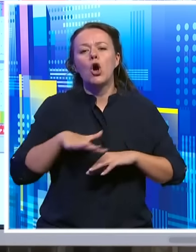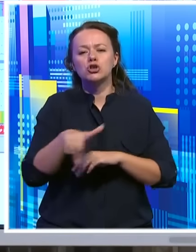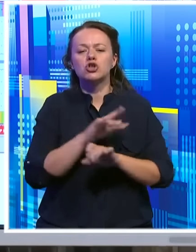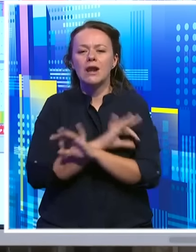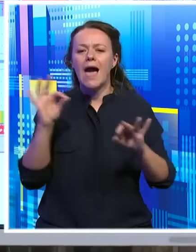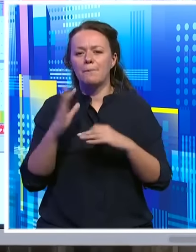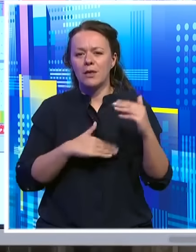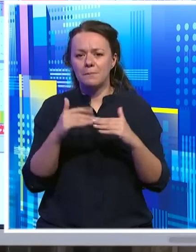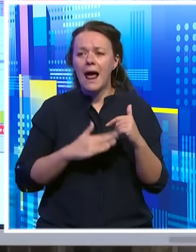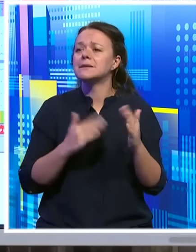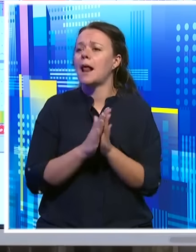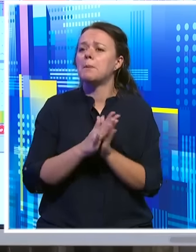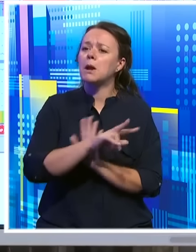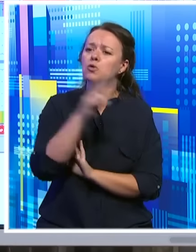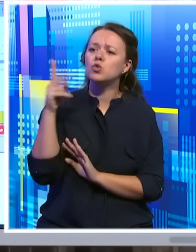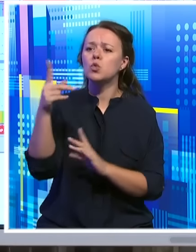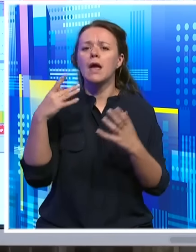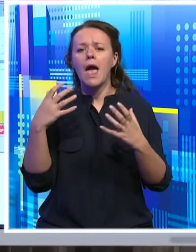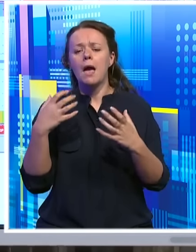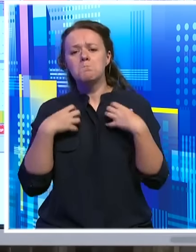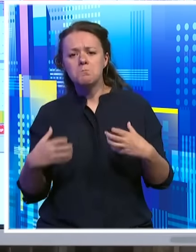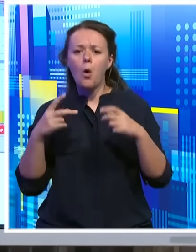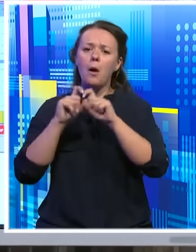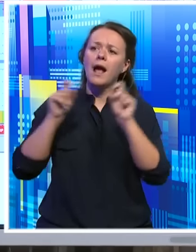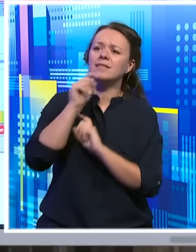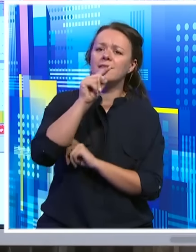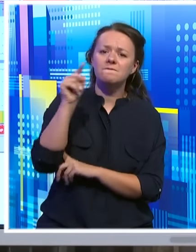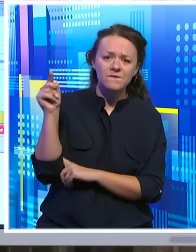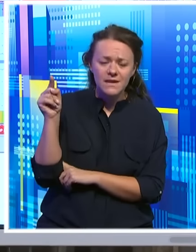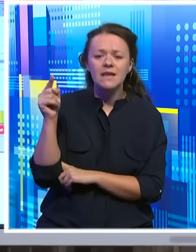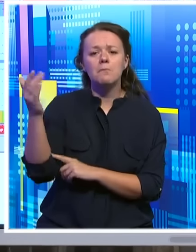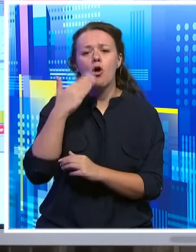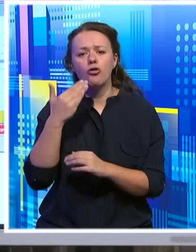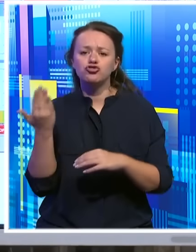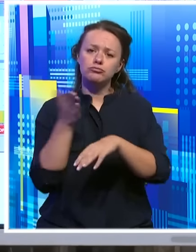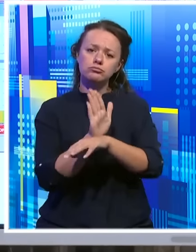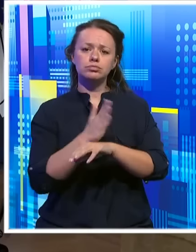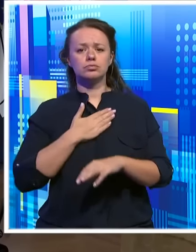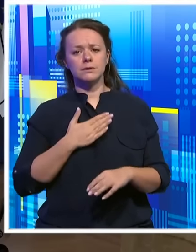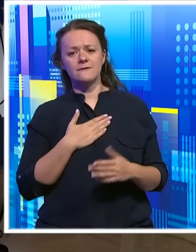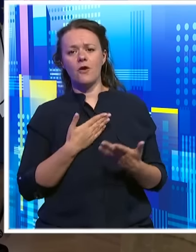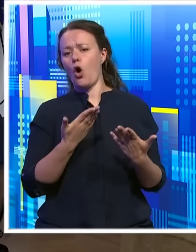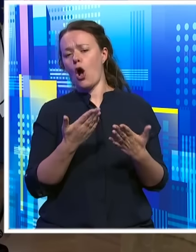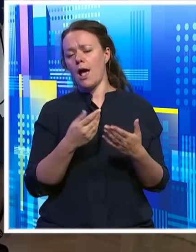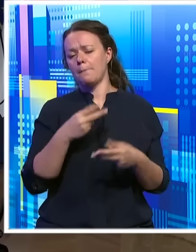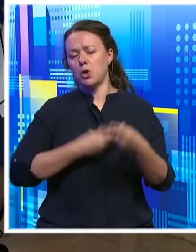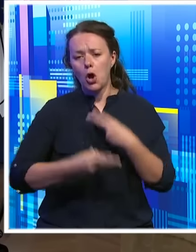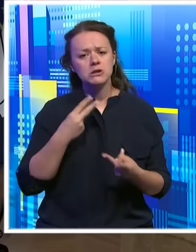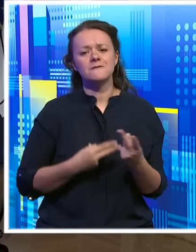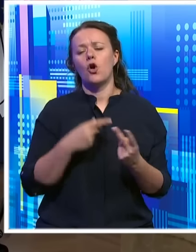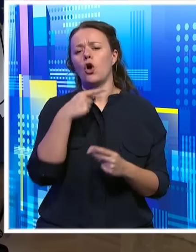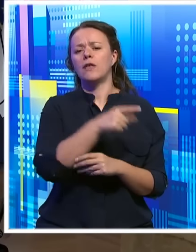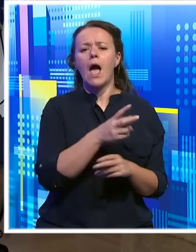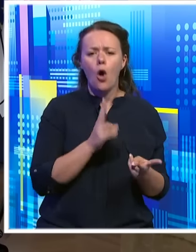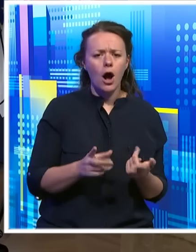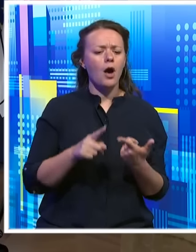najmoćnije kompanije koje žele da predstave sebe, svoje proizvode od Coca-Cola, Boscha, mnogih drugih, dakle,